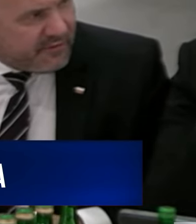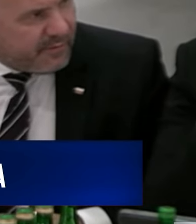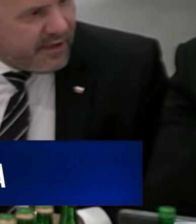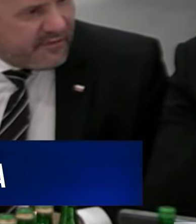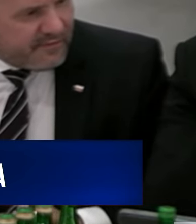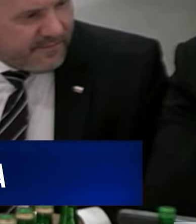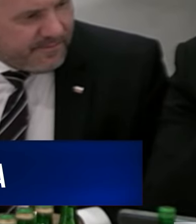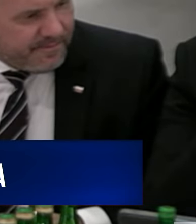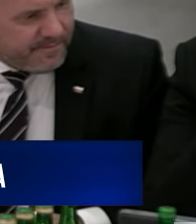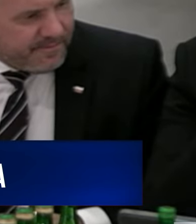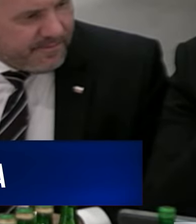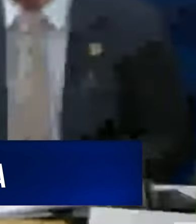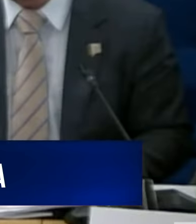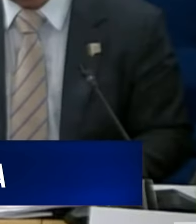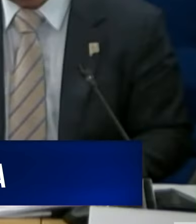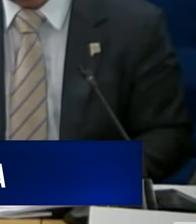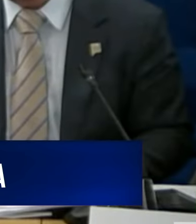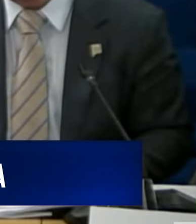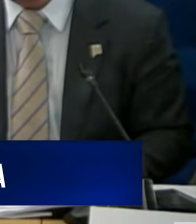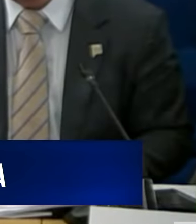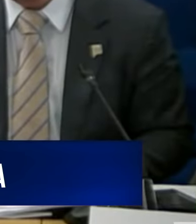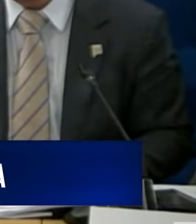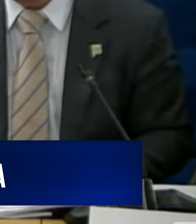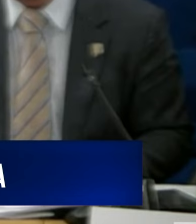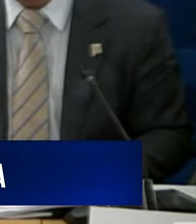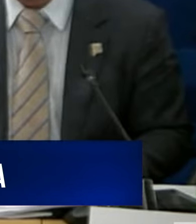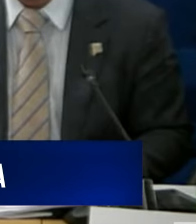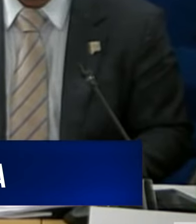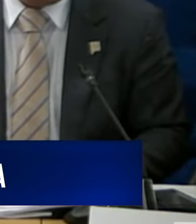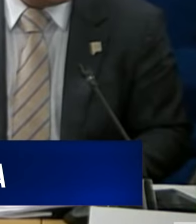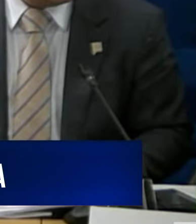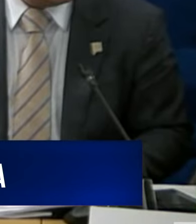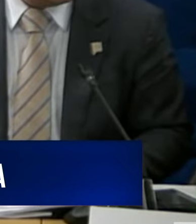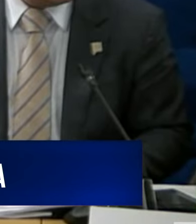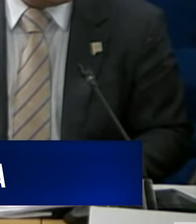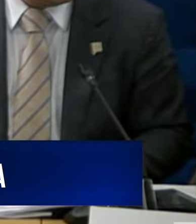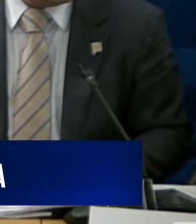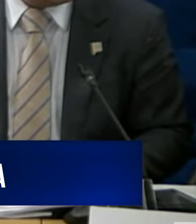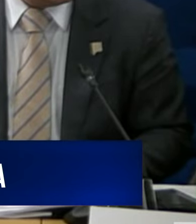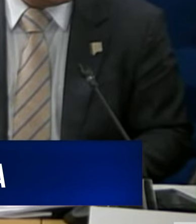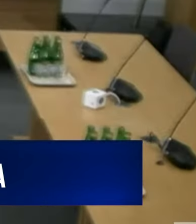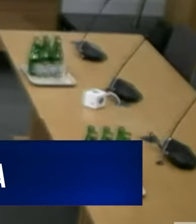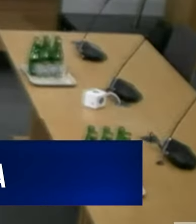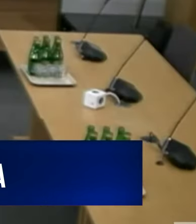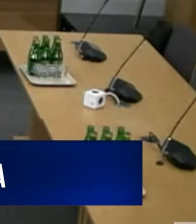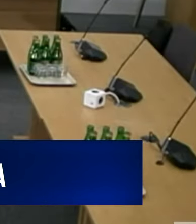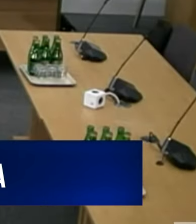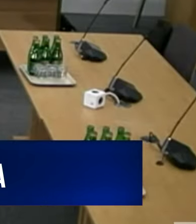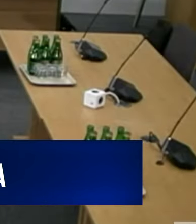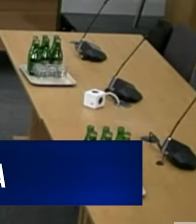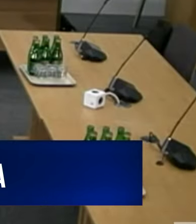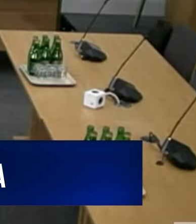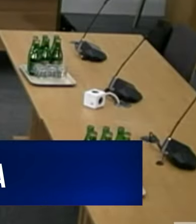ogromnie. Być może. Ernest Bejda był głosowany. Pani Elżbieta